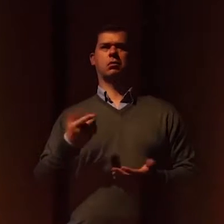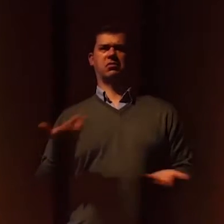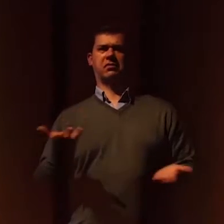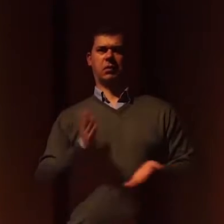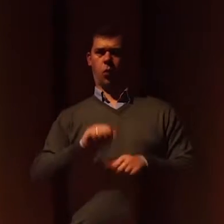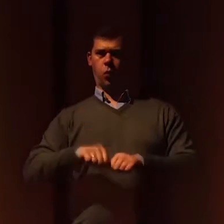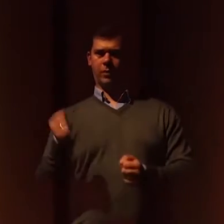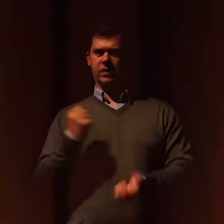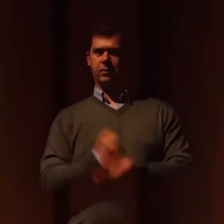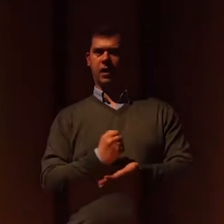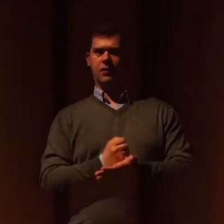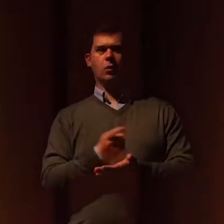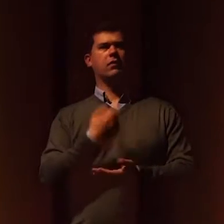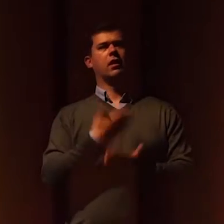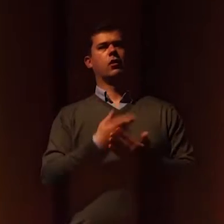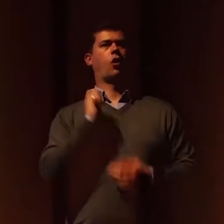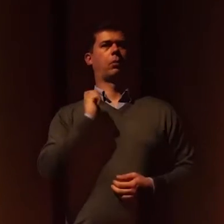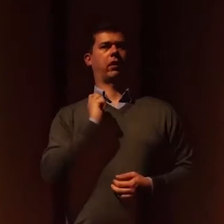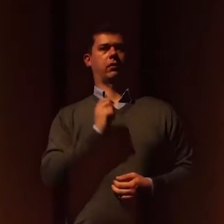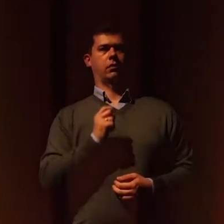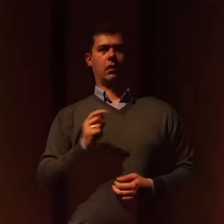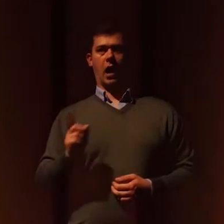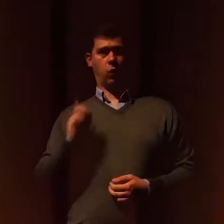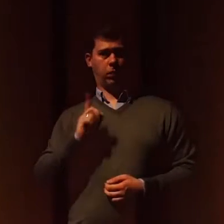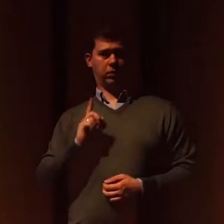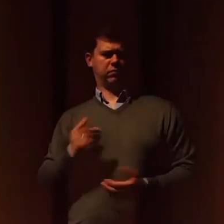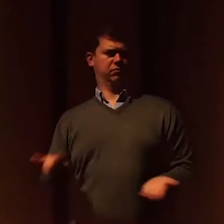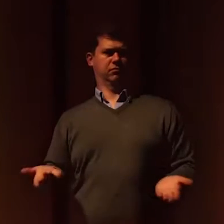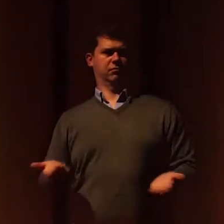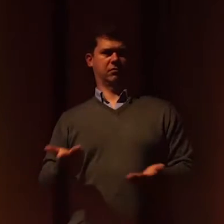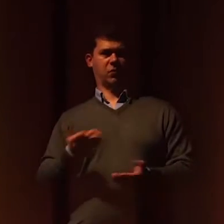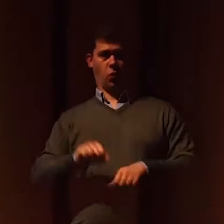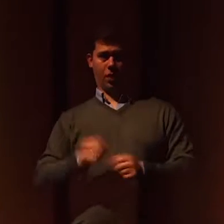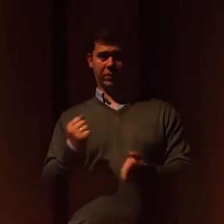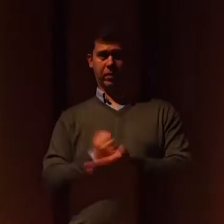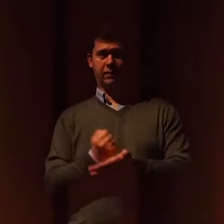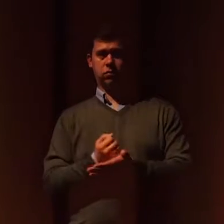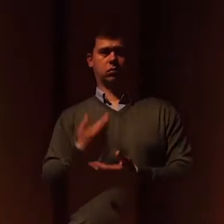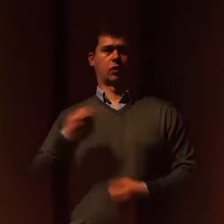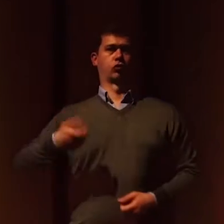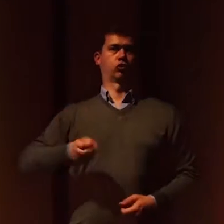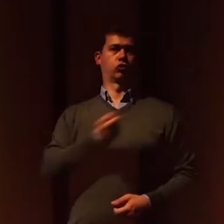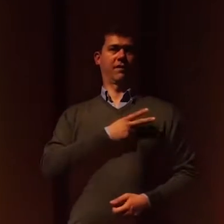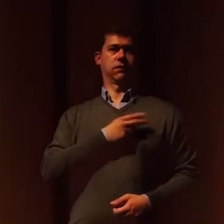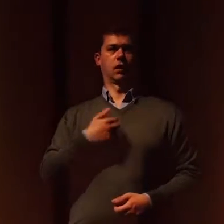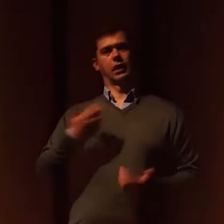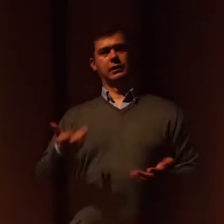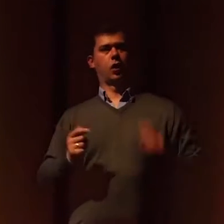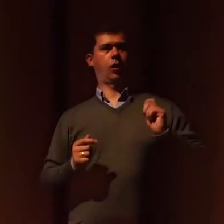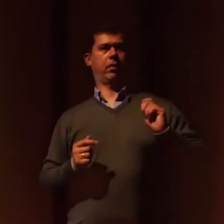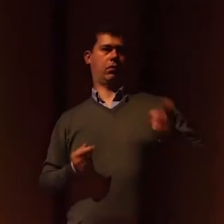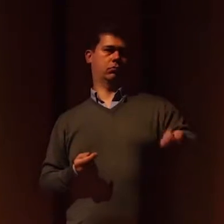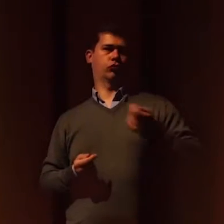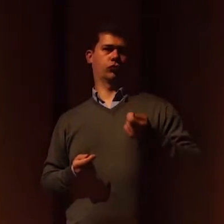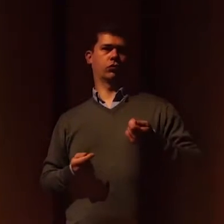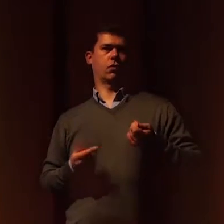prawu określa płać powiedział jak to wbrew prawu ja jestem pracodawcą ja sobie tam chcę kobiety i